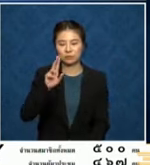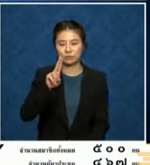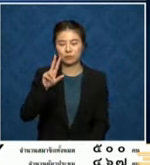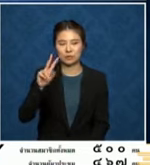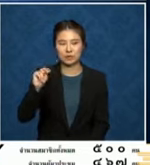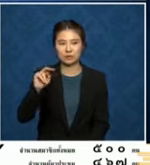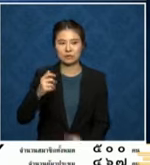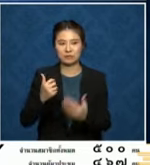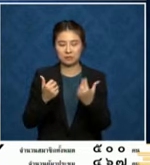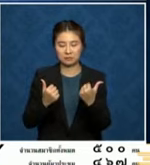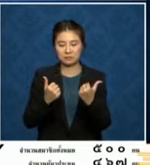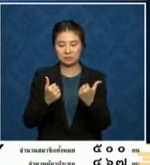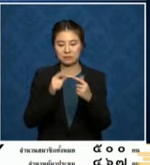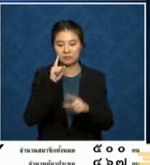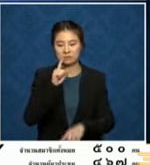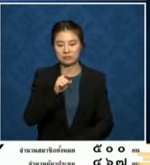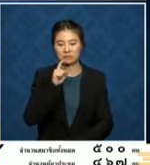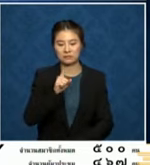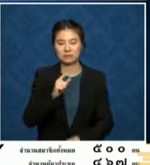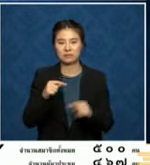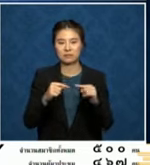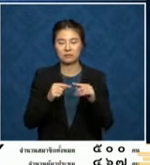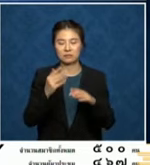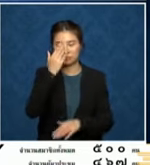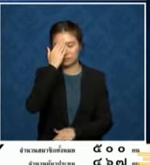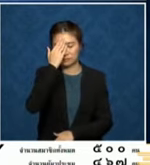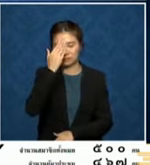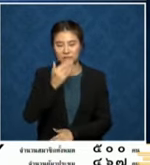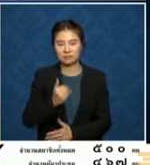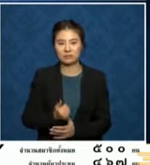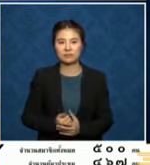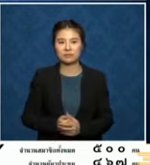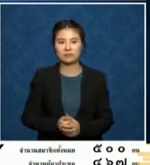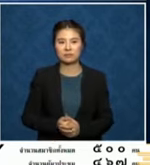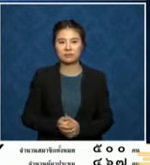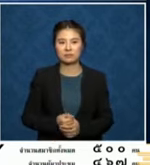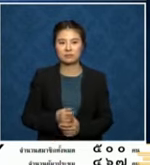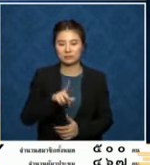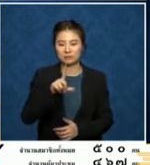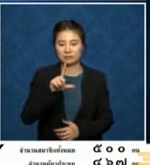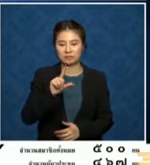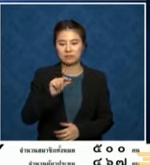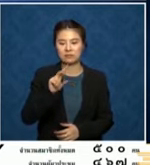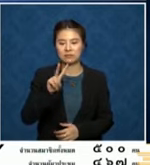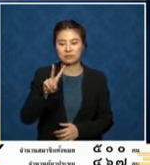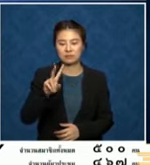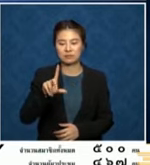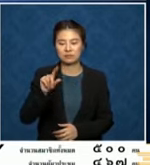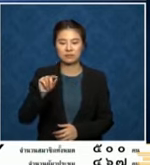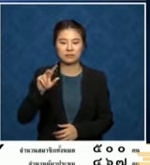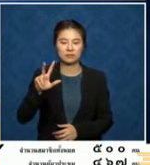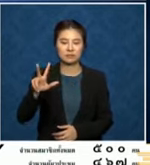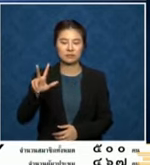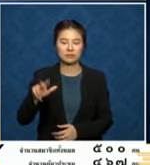เรื่องนี้ลองดูในหน้าที่22